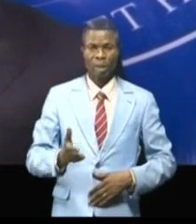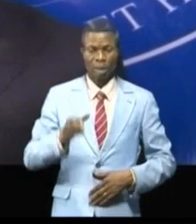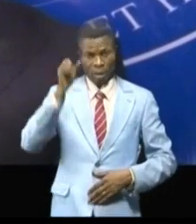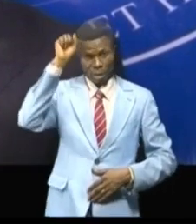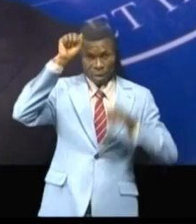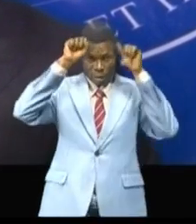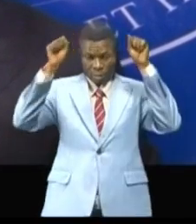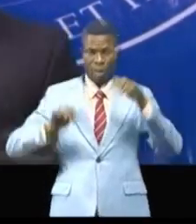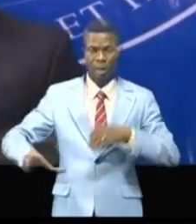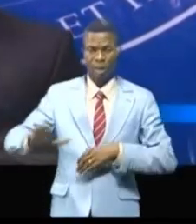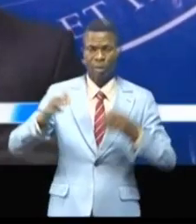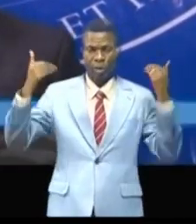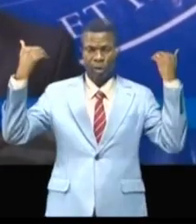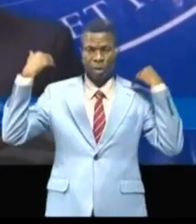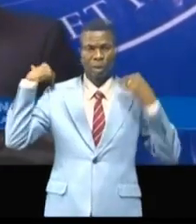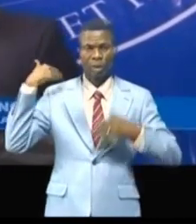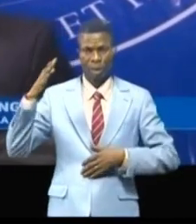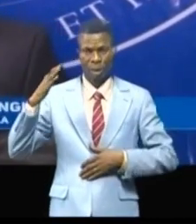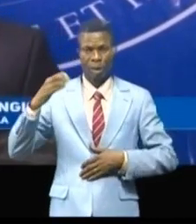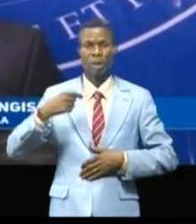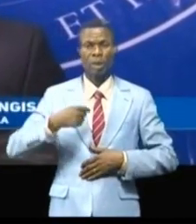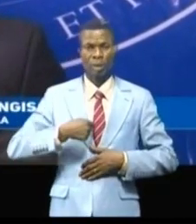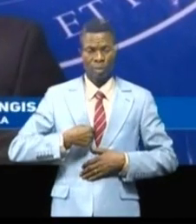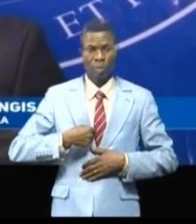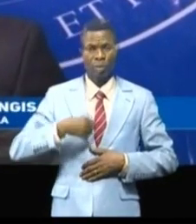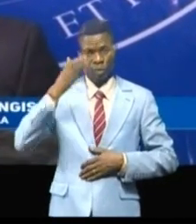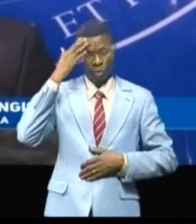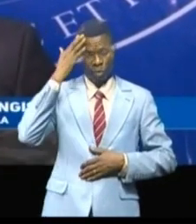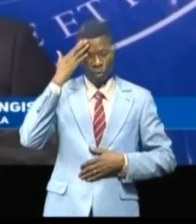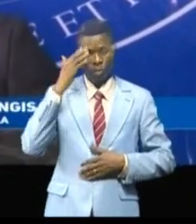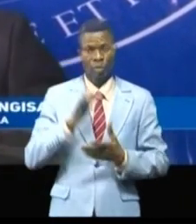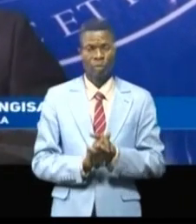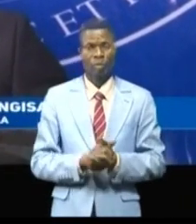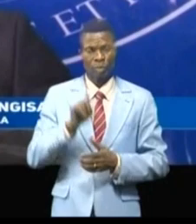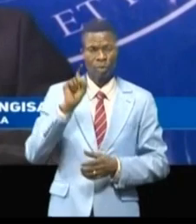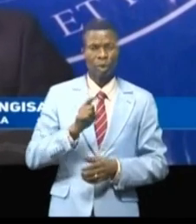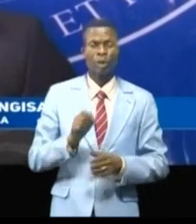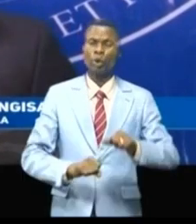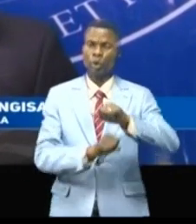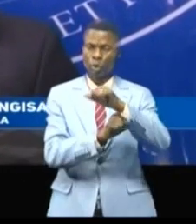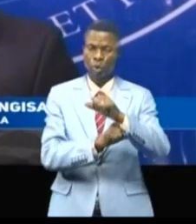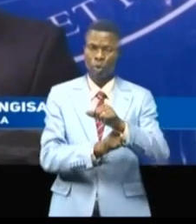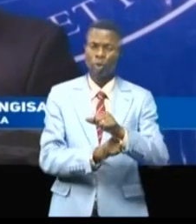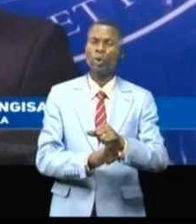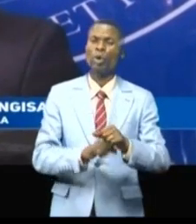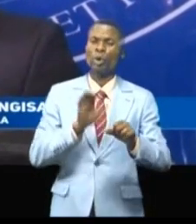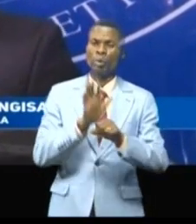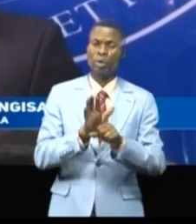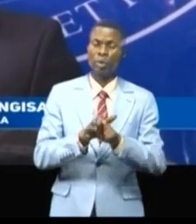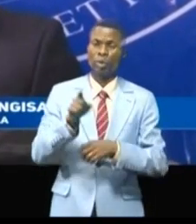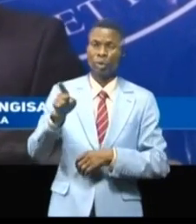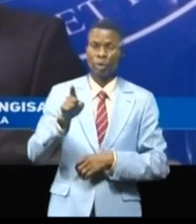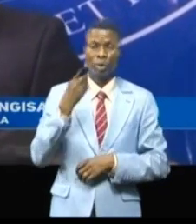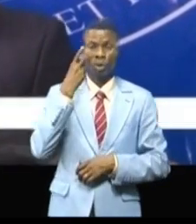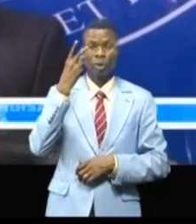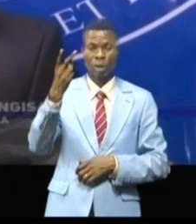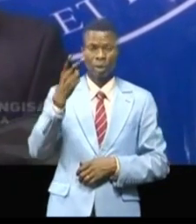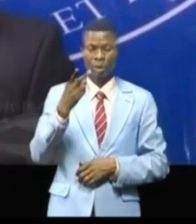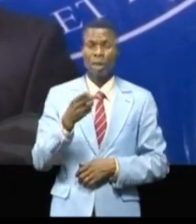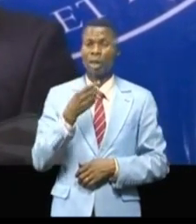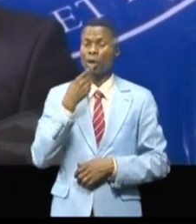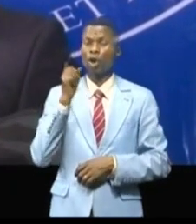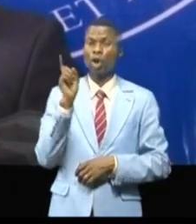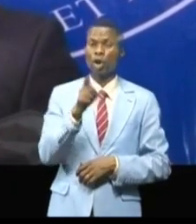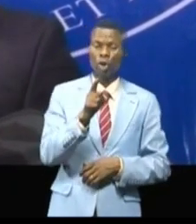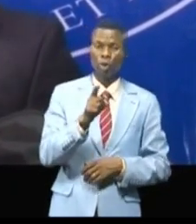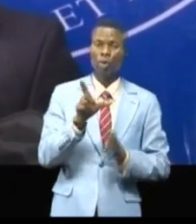de la République, chef de l'État. Je suis de ceux qui pensent que ces mesures doivent être soutenues, accompagnées pour que la vision, les instructions données par